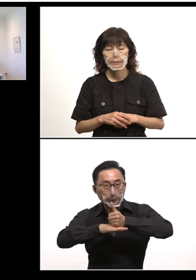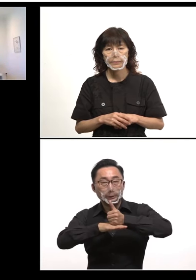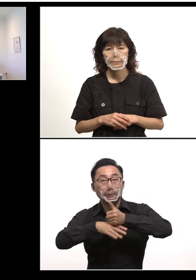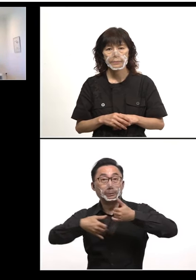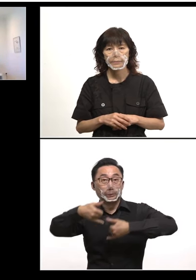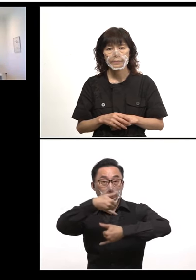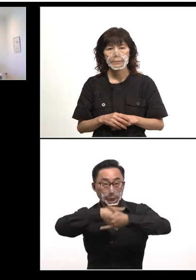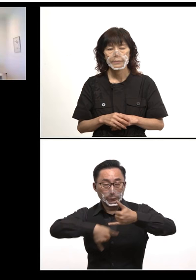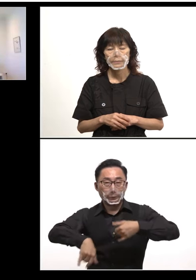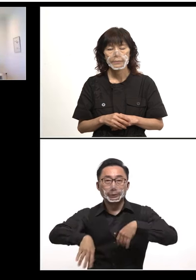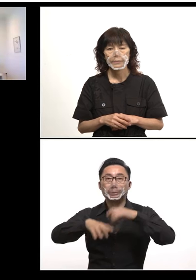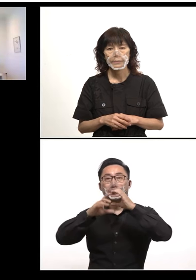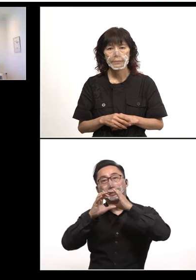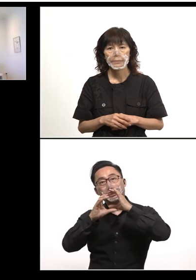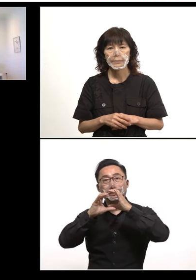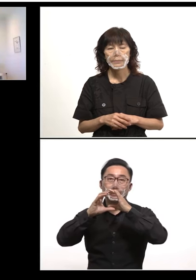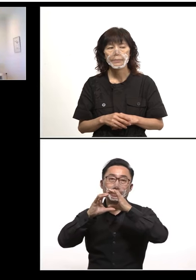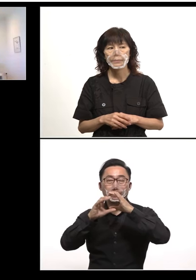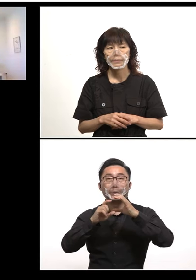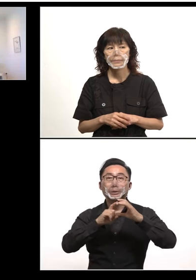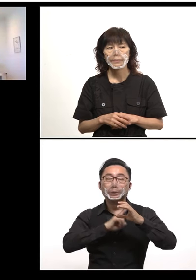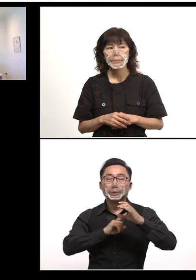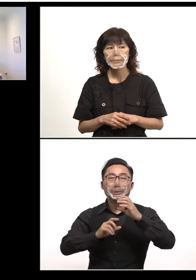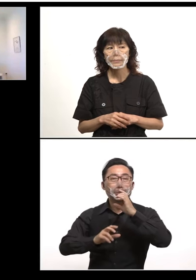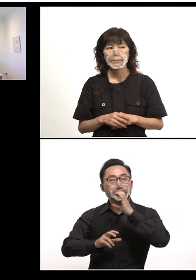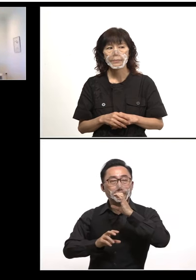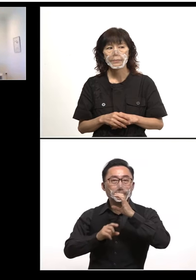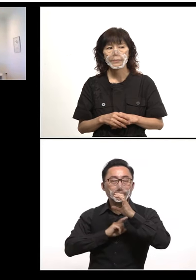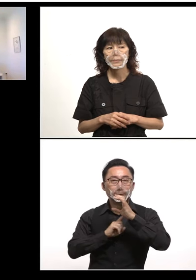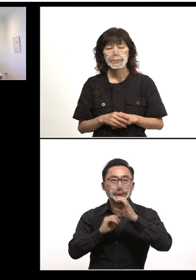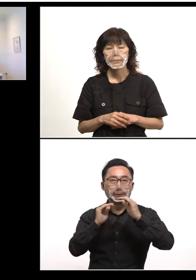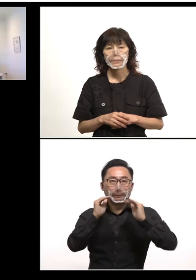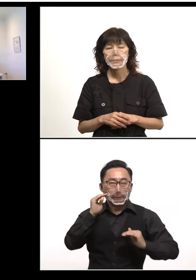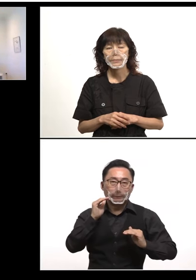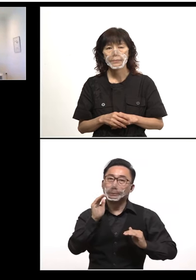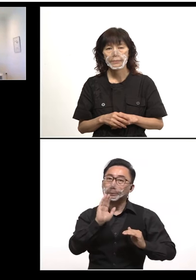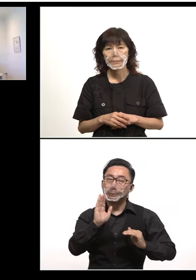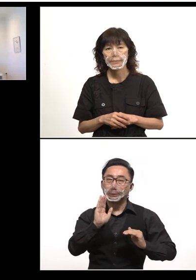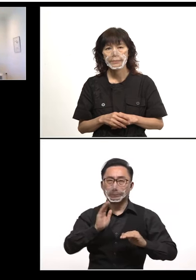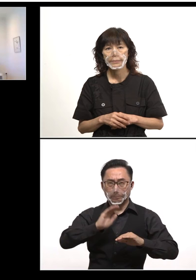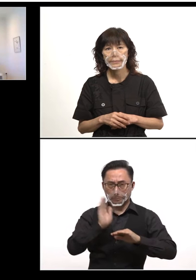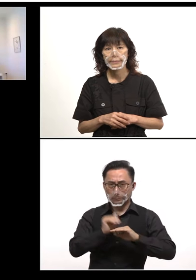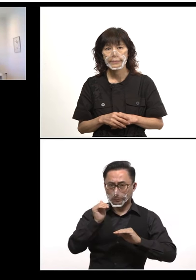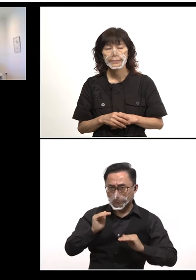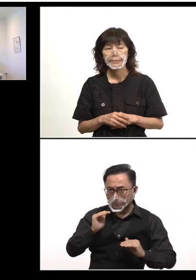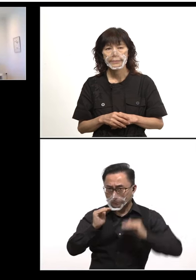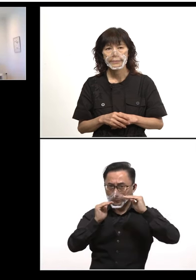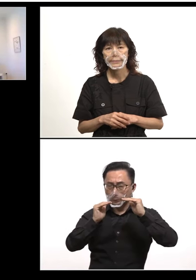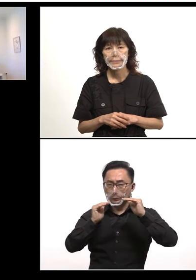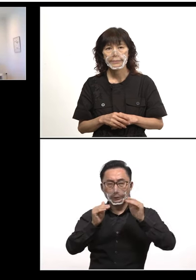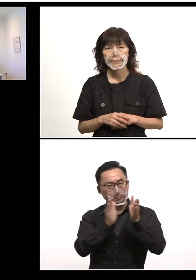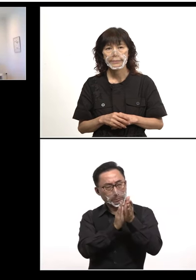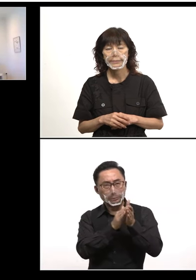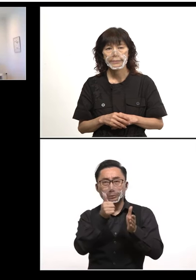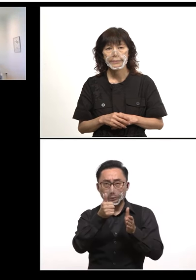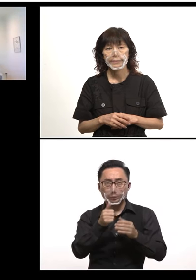啦？佢唔係喺個低位嘅，即係佢係真係有個達到一個能力咧，俾人哋去認同咯。咁我自